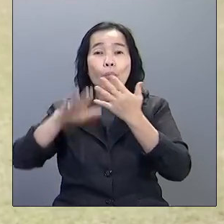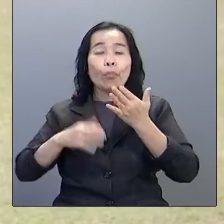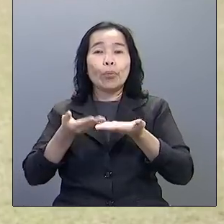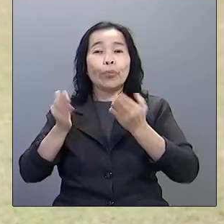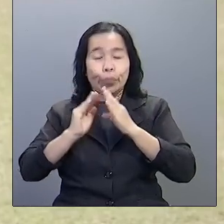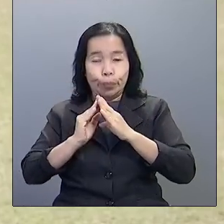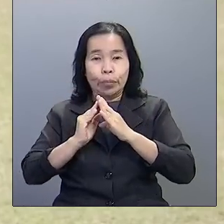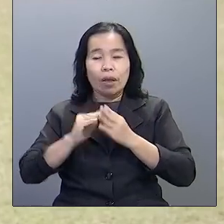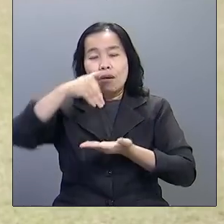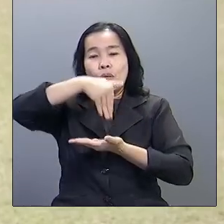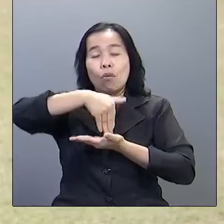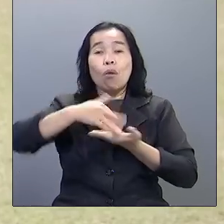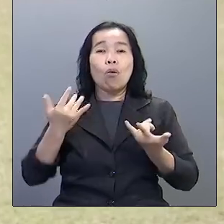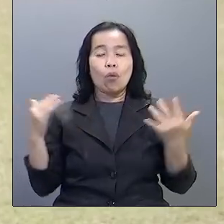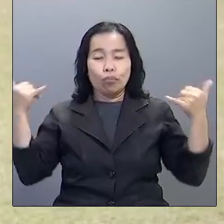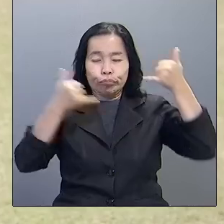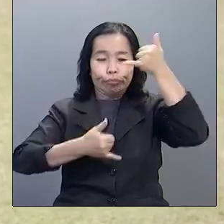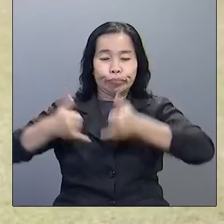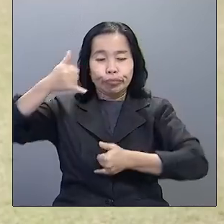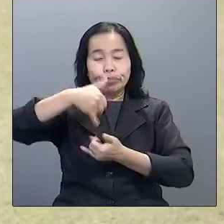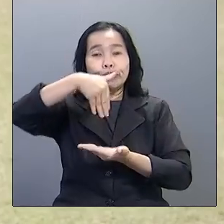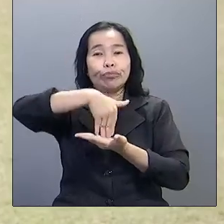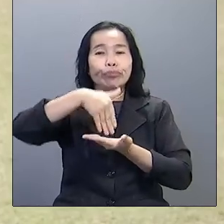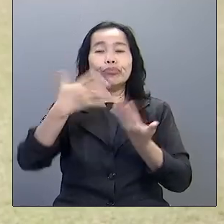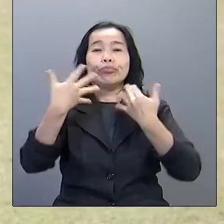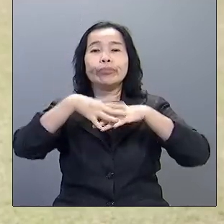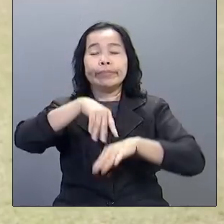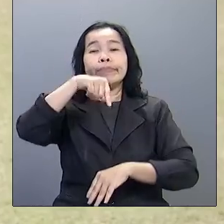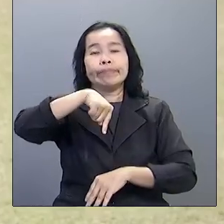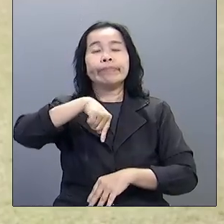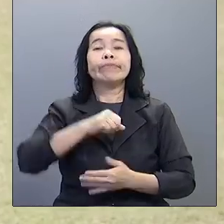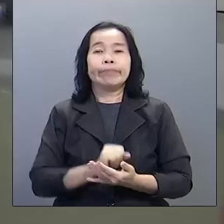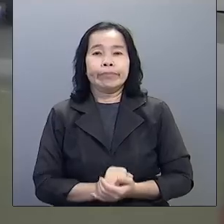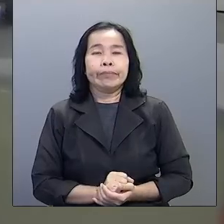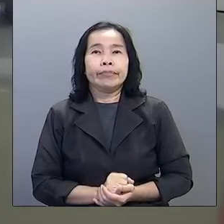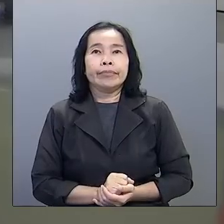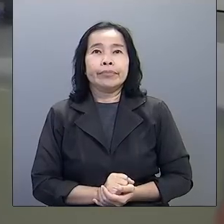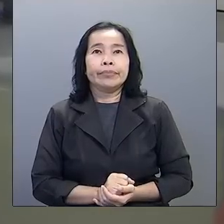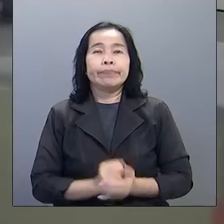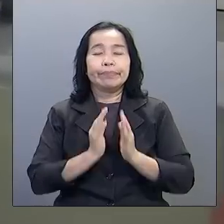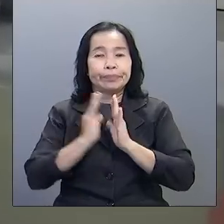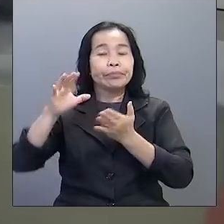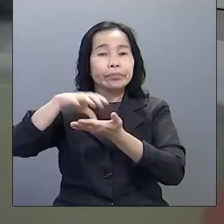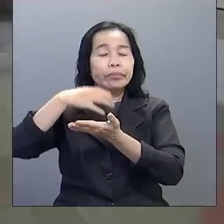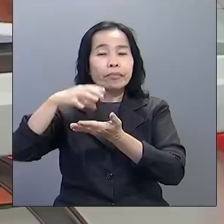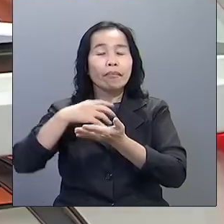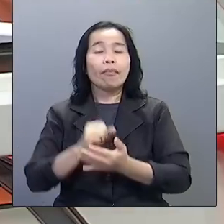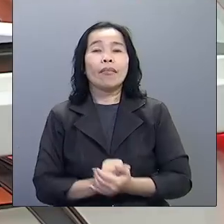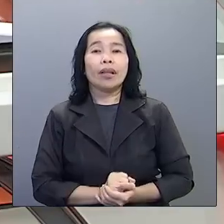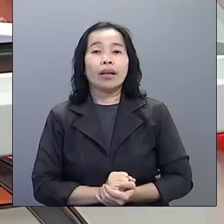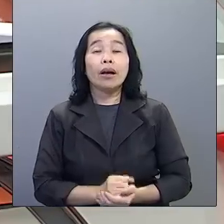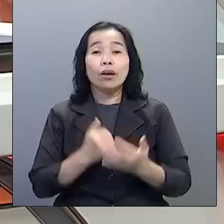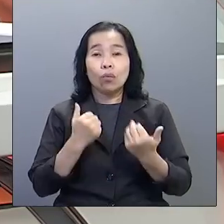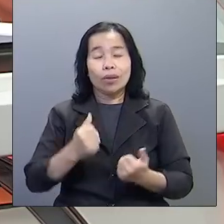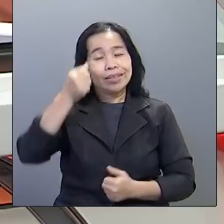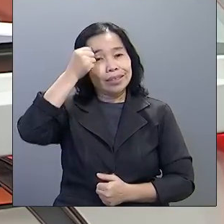และผู้เสียชีวิตนะคะทยอยเดินทางมารอฟังและติดตามข่าวที่นี่ค่ะคุณพรวดีคุณจิรัชตาคะ ค่ะขอบคุณค่ะวันนี้เป็นวัน